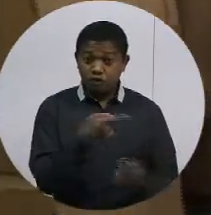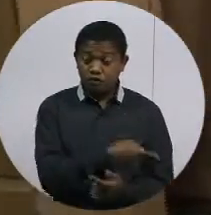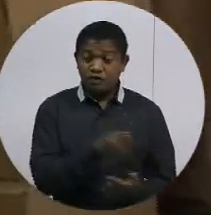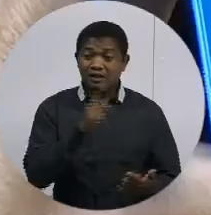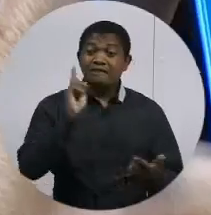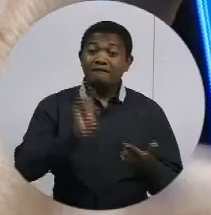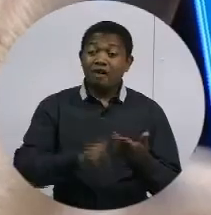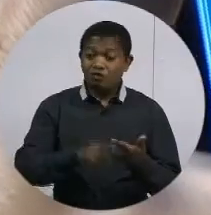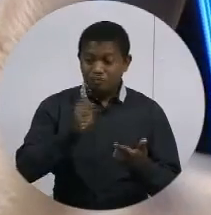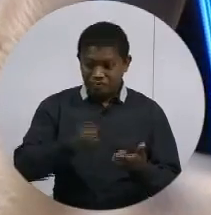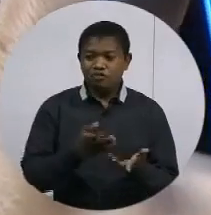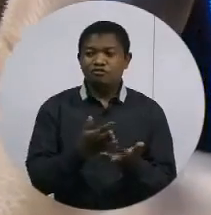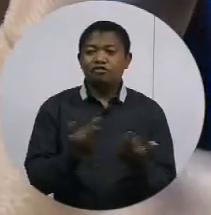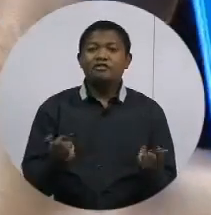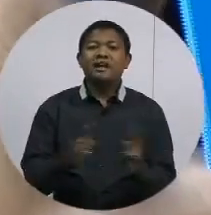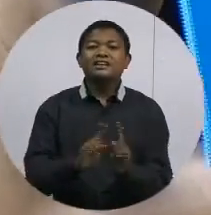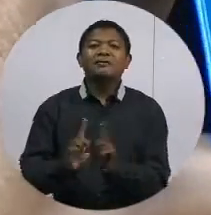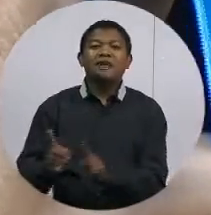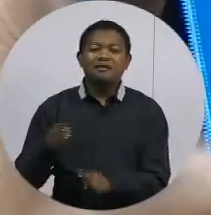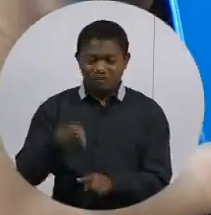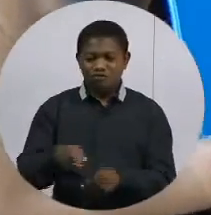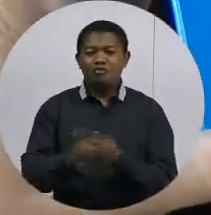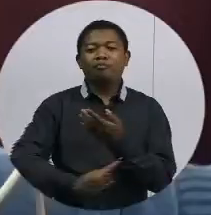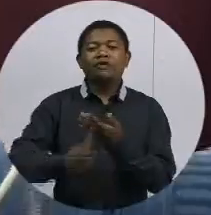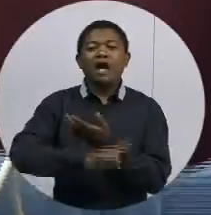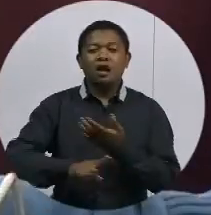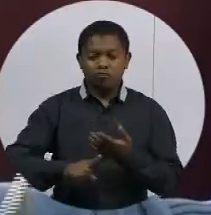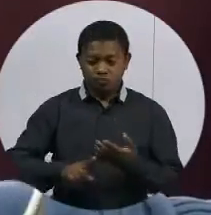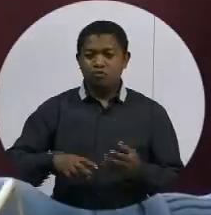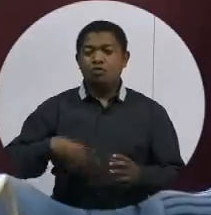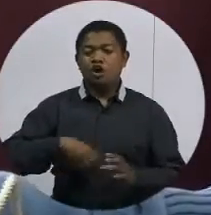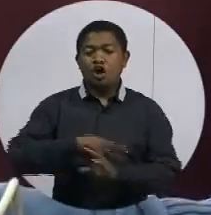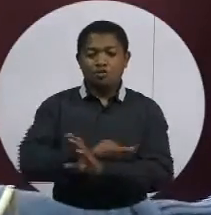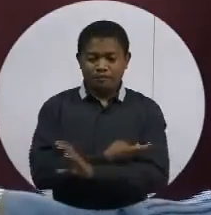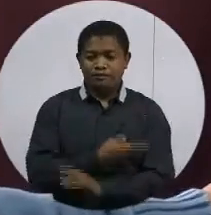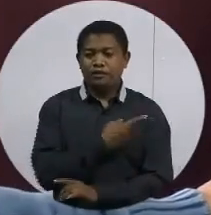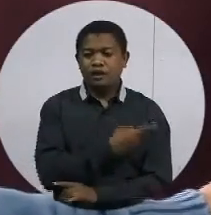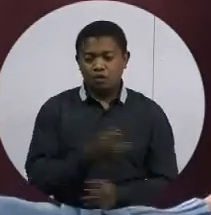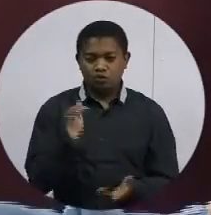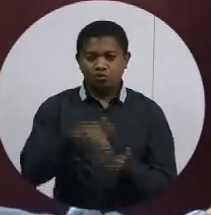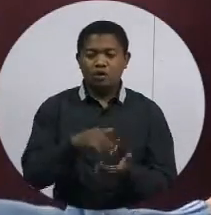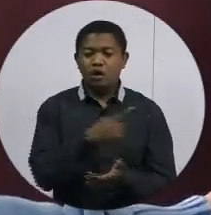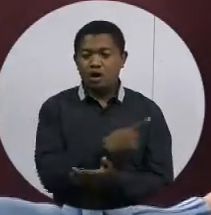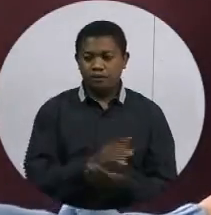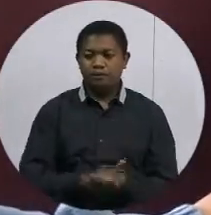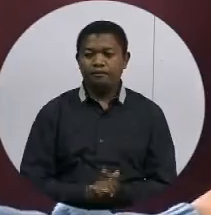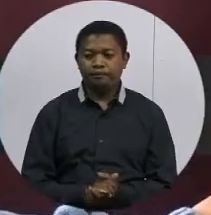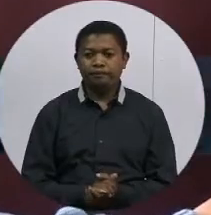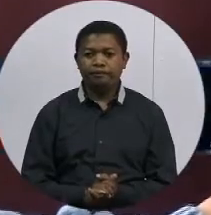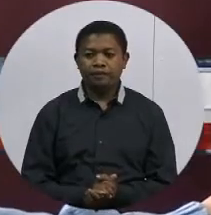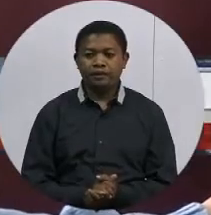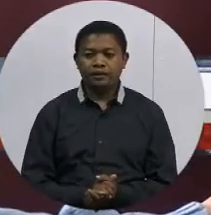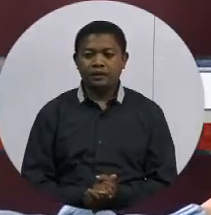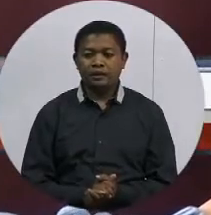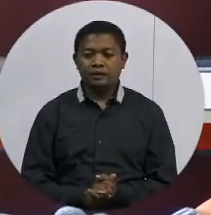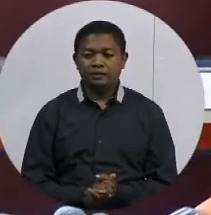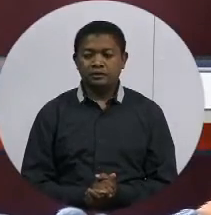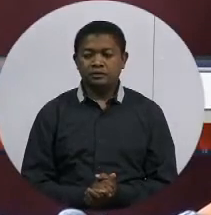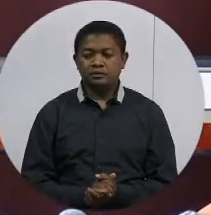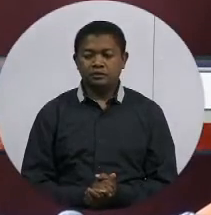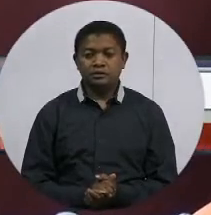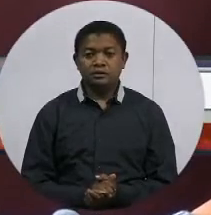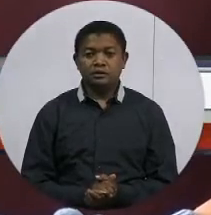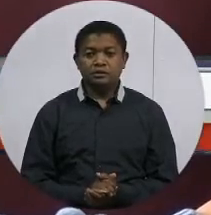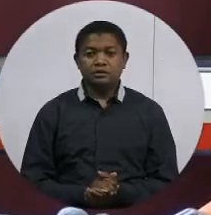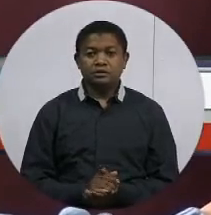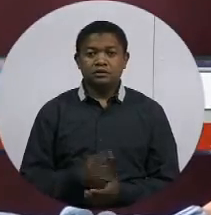amin'ny coronavirus ihany koa no efa eo ampelatanany ny UCP ny ambulansa ny tonga aloha zany zao efatra ambin'ny folo a